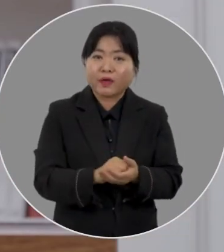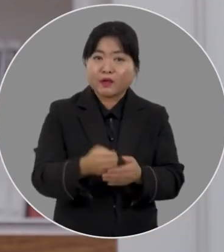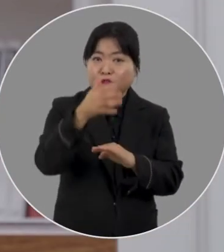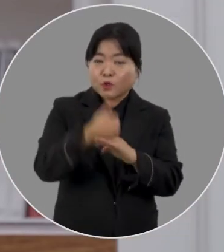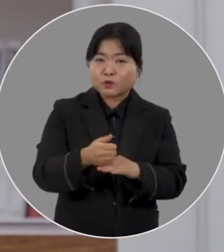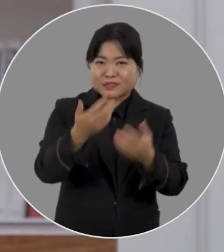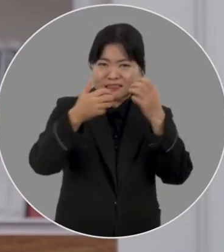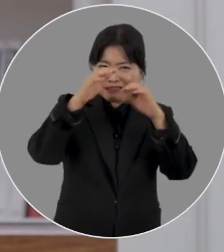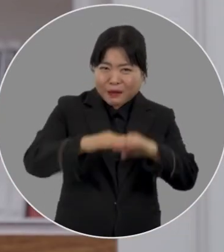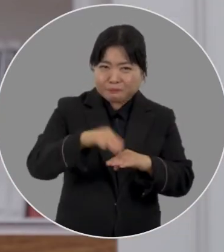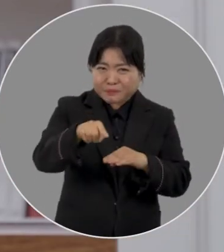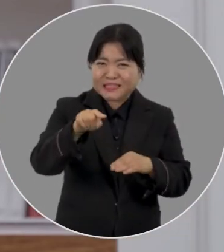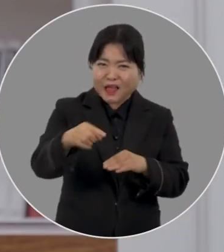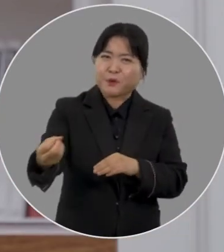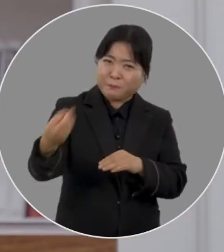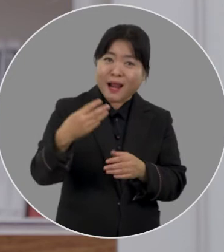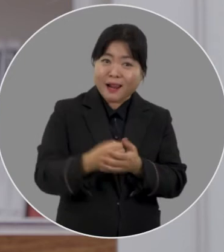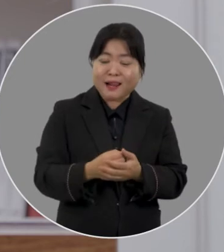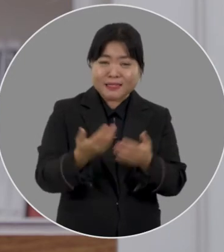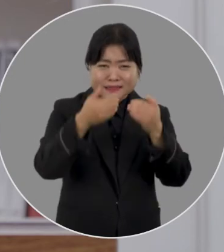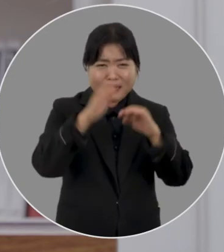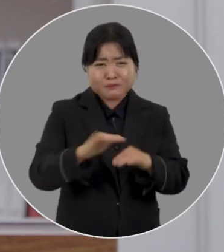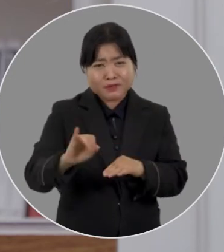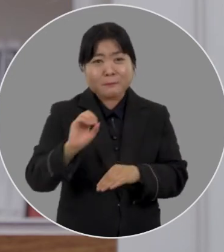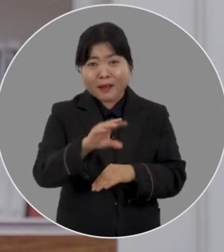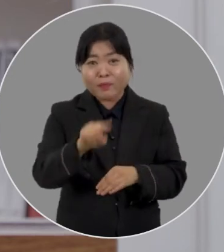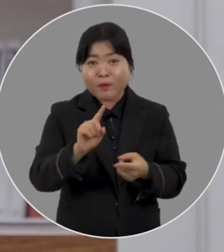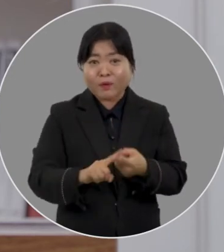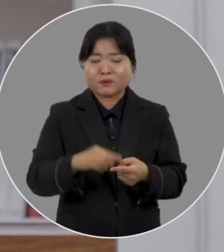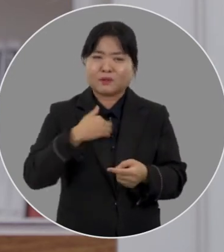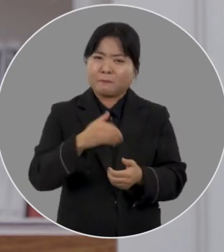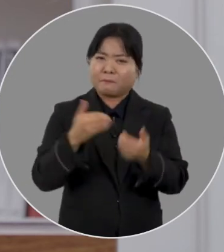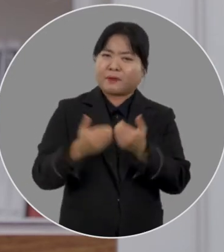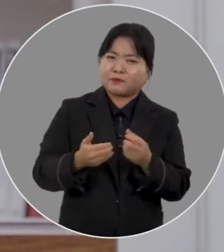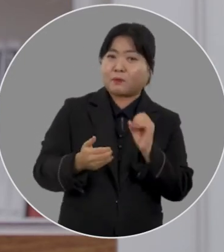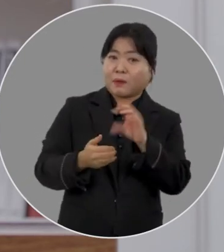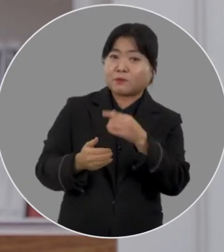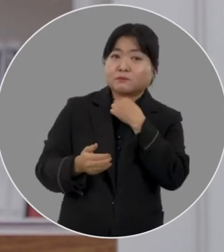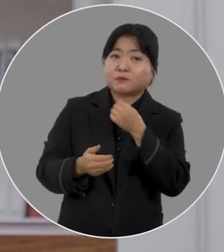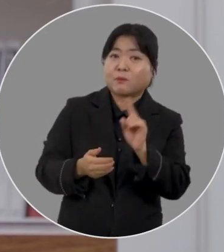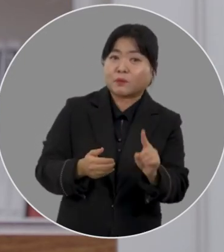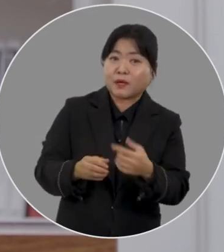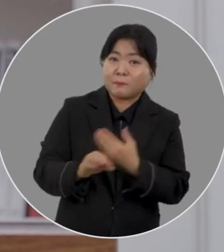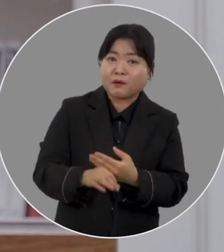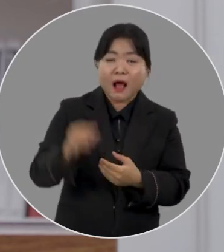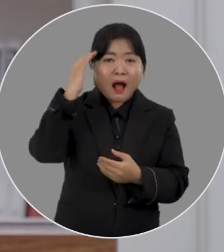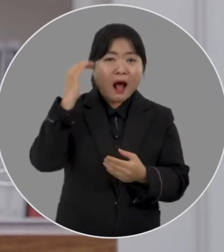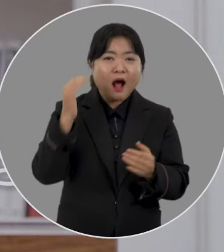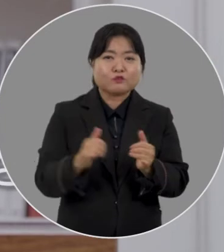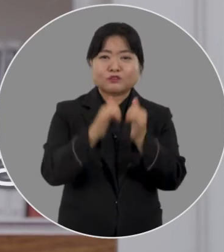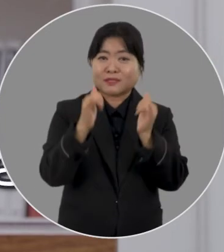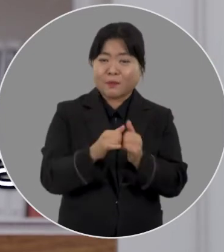결국은 이슬람이잖아요라는 말. 그런데 이제 제가 역으로 드리고 싶었던 질문은 한국